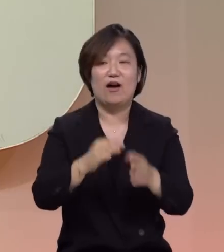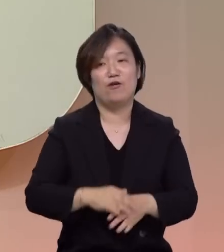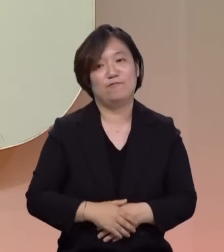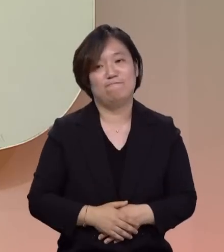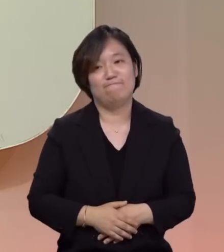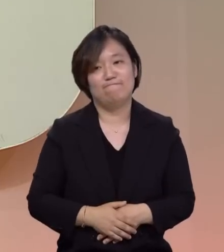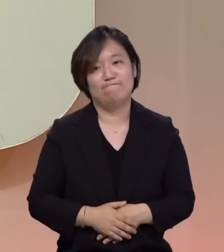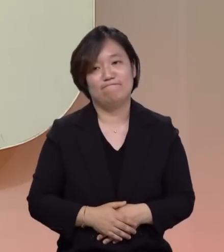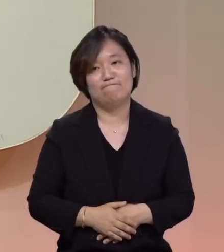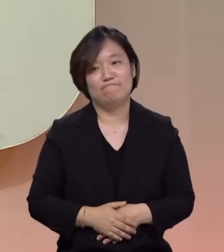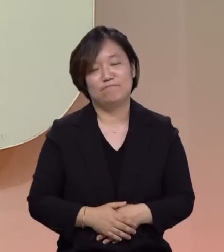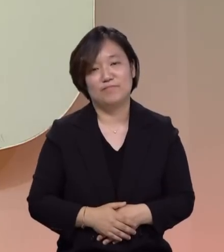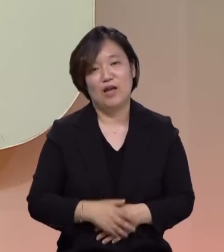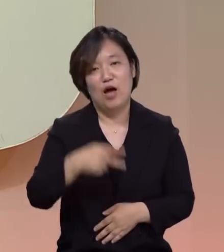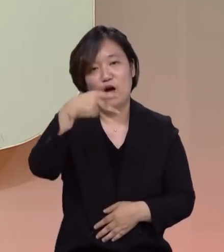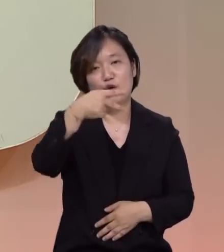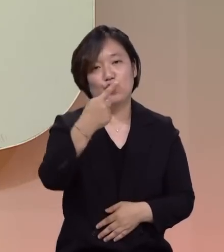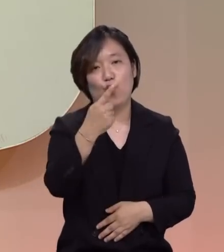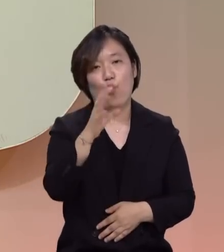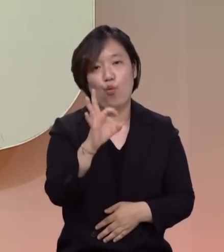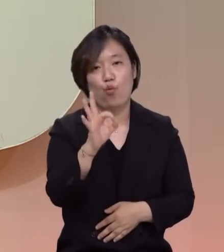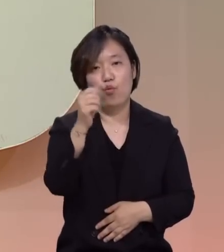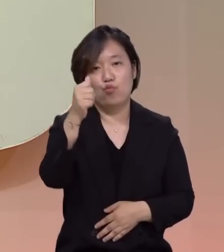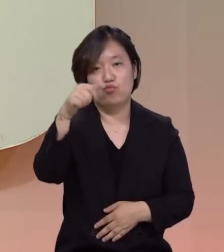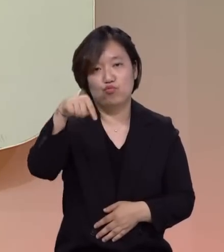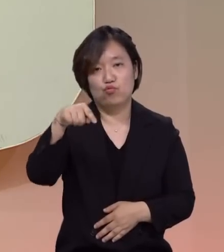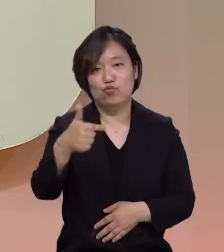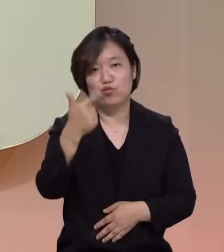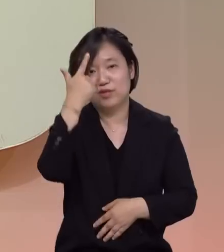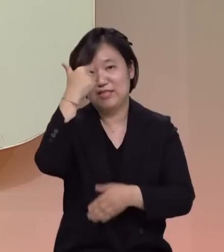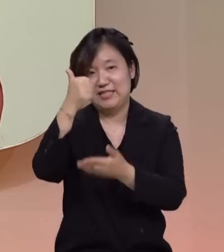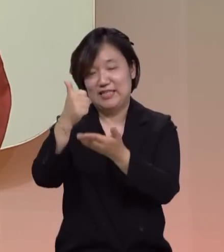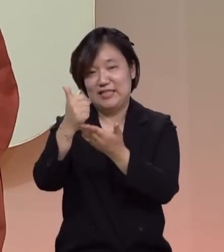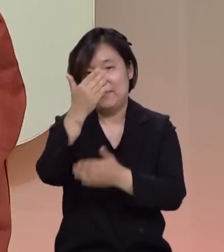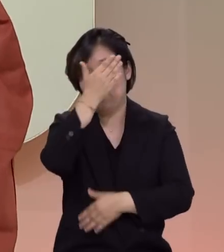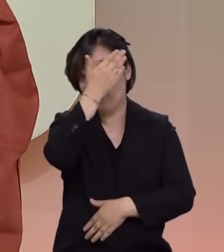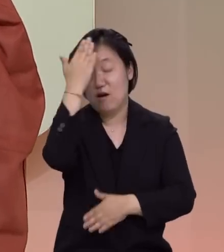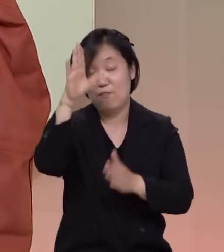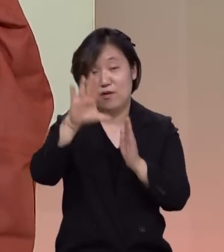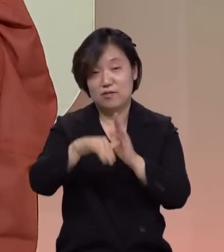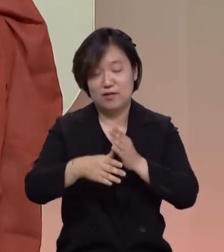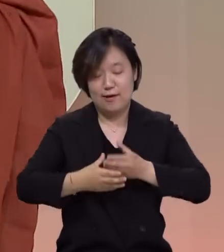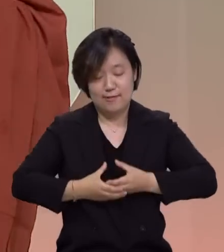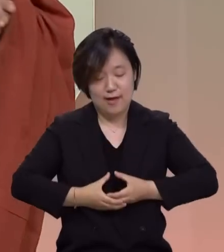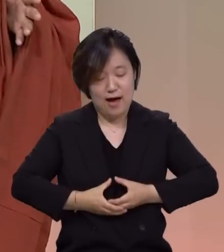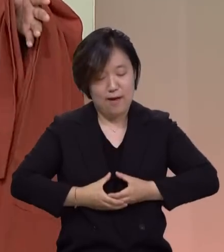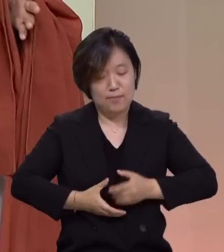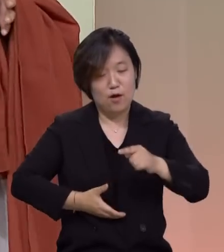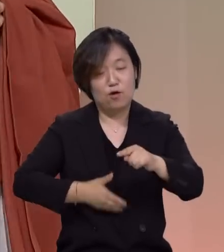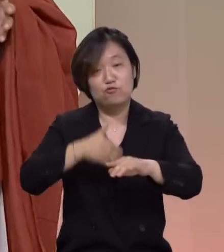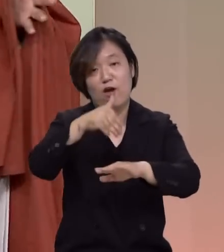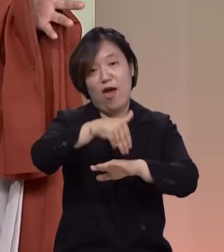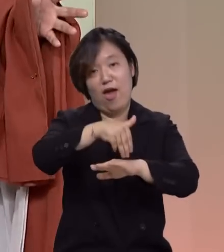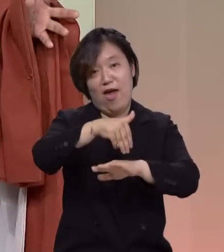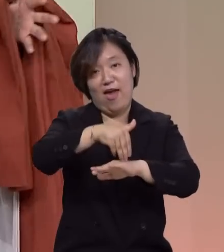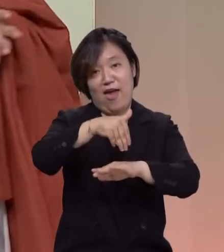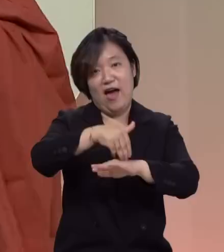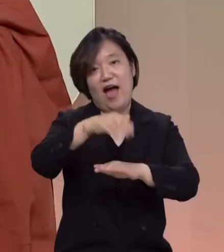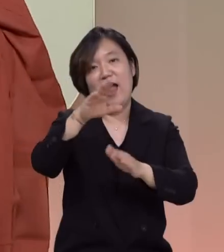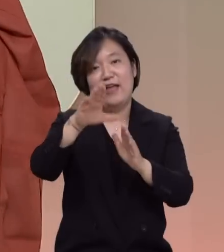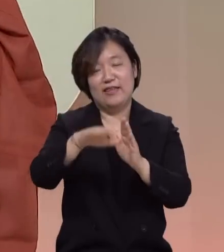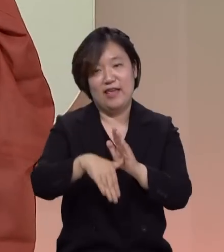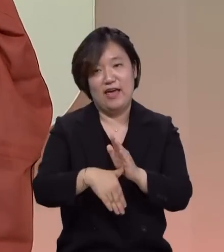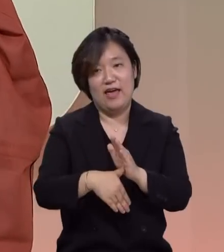스님께서 젊었을 적에 열심히 이제 참선 수행을 하시다가 이런저런 이제